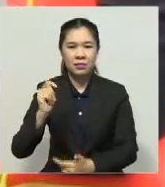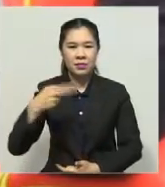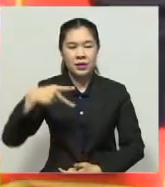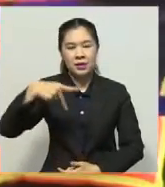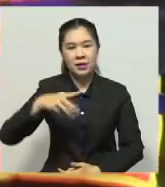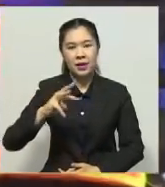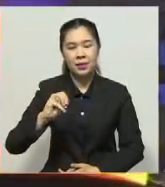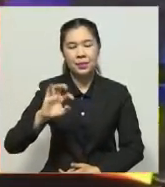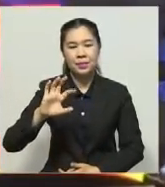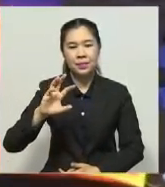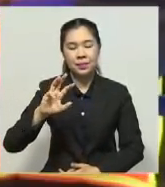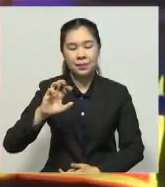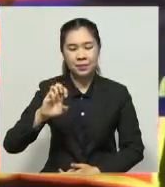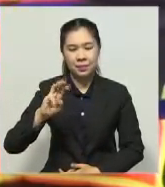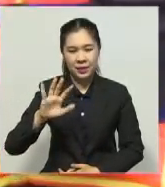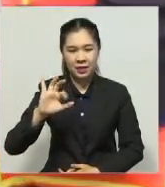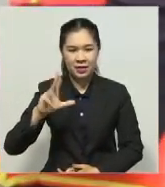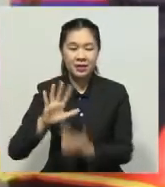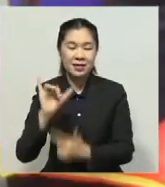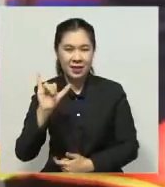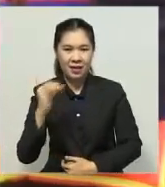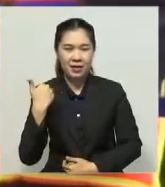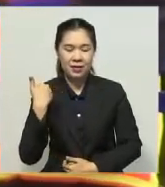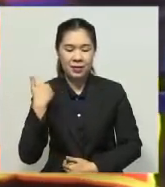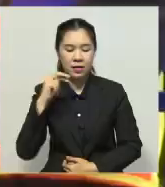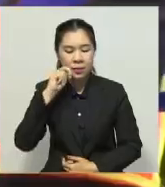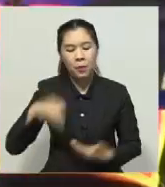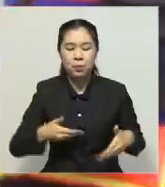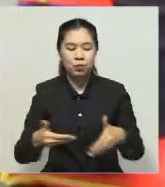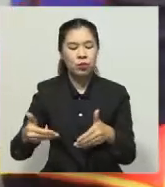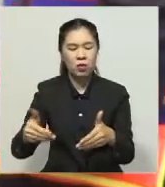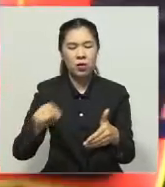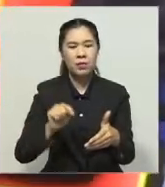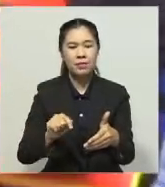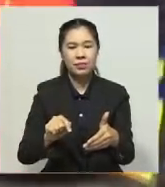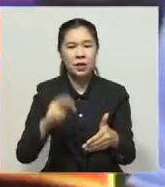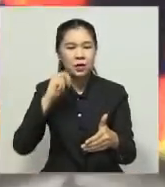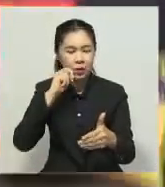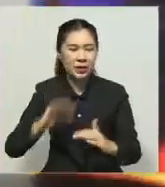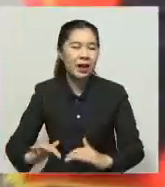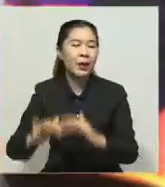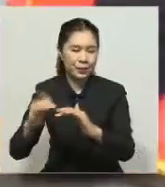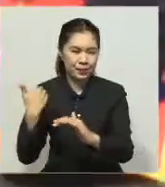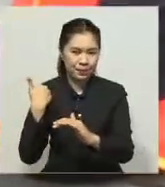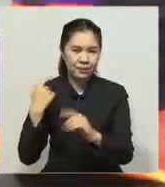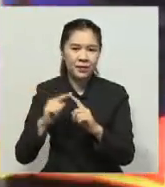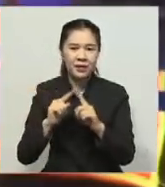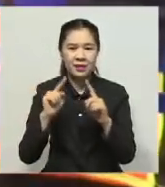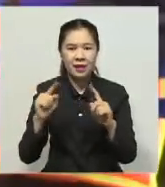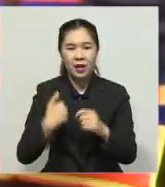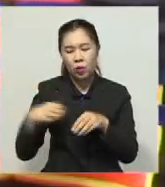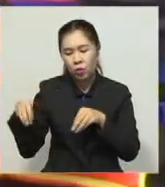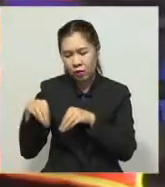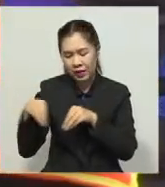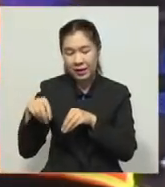ที่จริงส่วนนี้จะเป็นแอ่งเป็นแก่งอย่างนี้ครับแต่จะเป็นพื้นที่น้ำอยู่แต่ว่าบริเวณที่ติดกับ